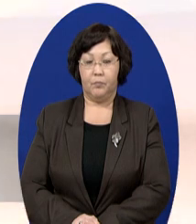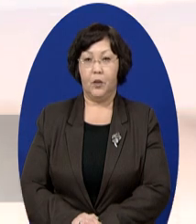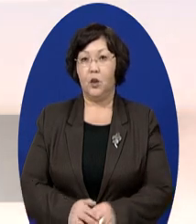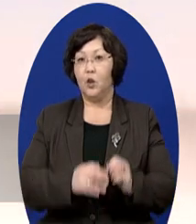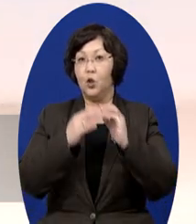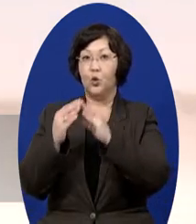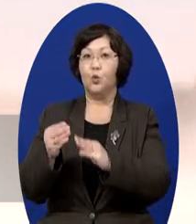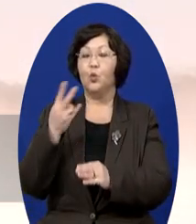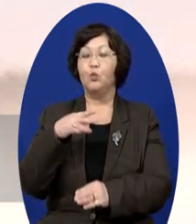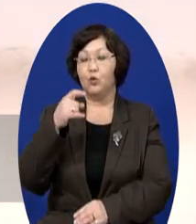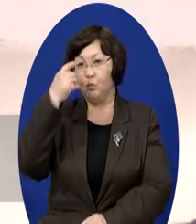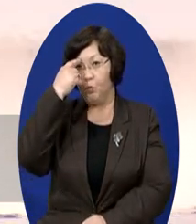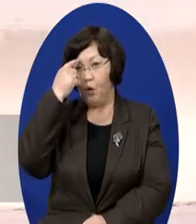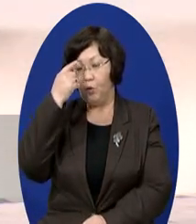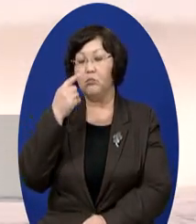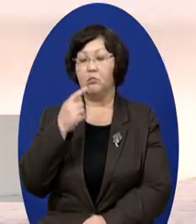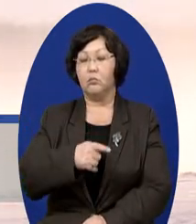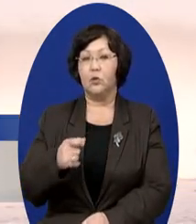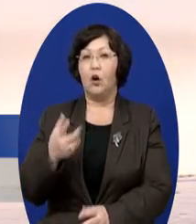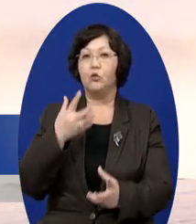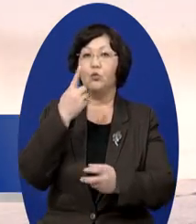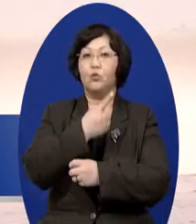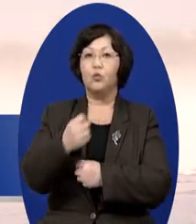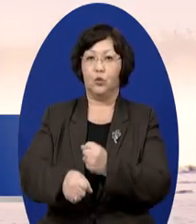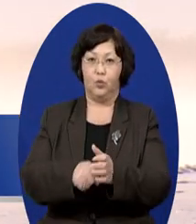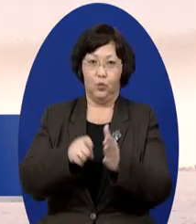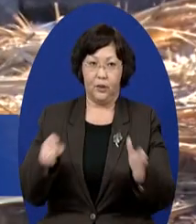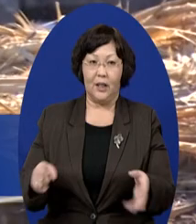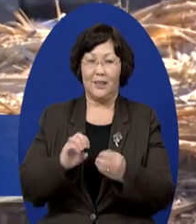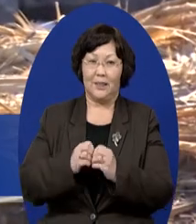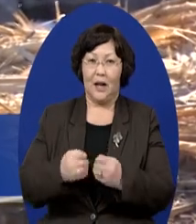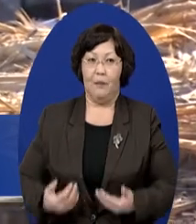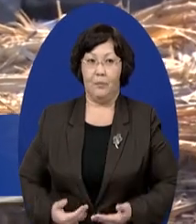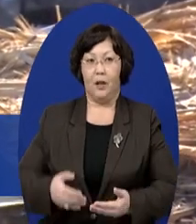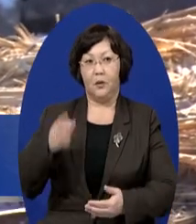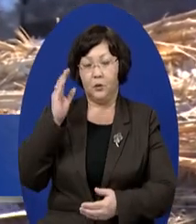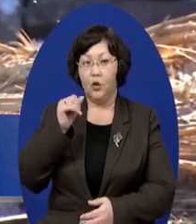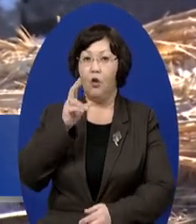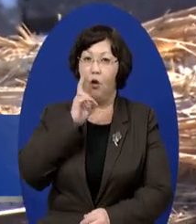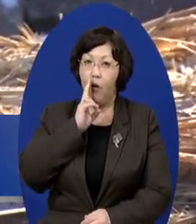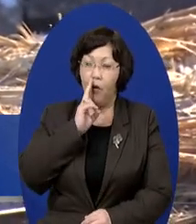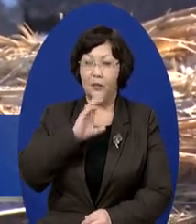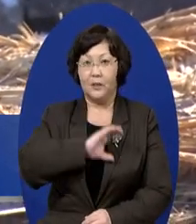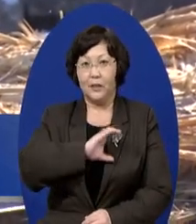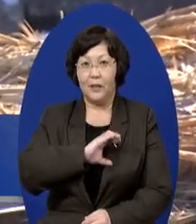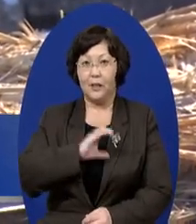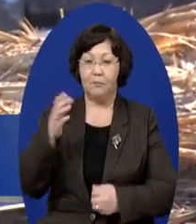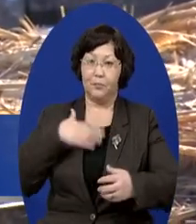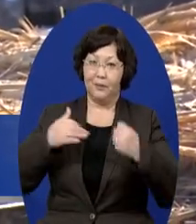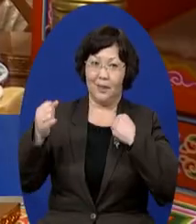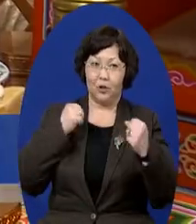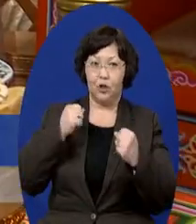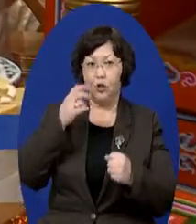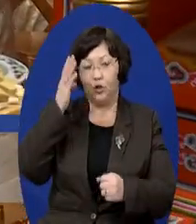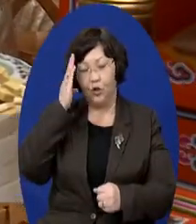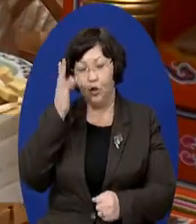Нүүдэлчин монголчуудын олон зуун жилийн турш боловсруулж амьдралдаа хөвшүүлж ирсэн хоол, сэтгэл, дасгал, нойр дүрвийн тэнцвэр тарицааг